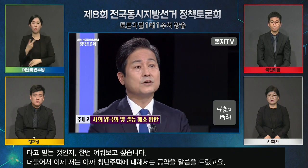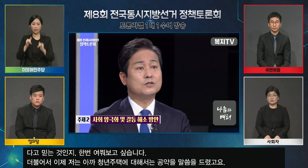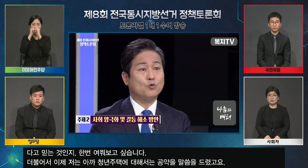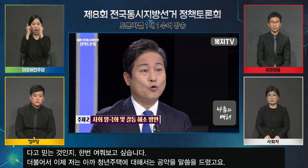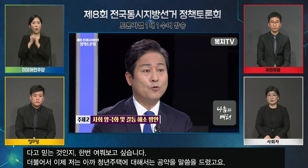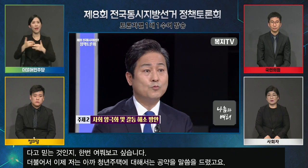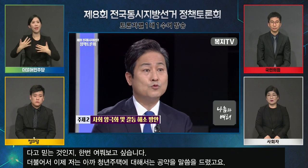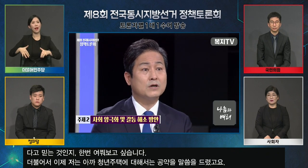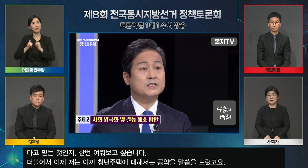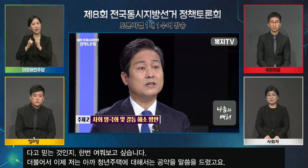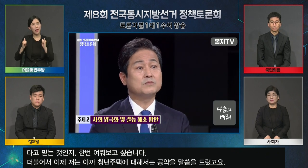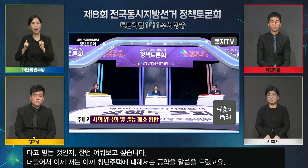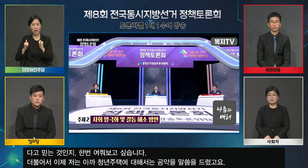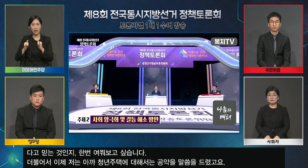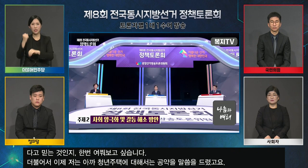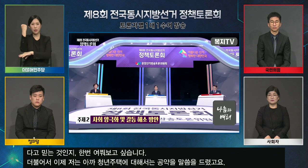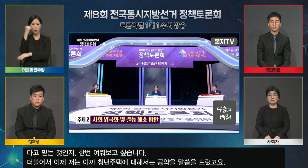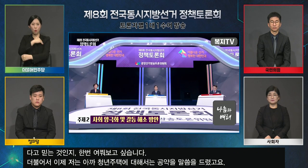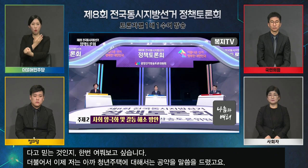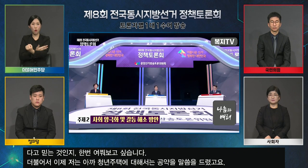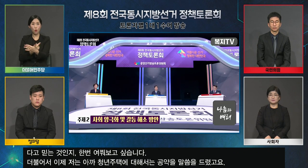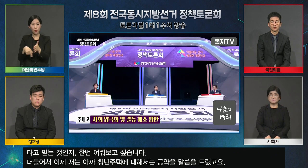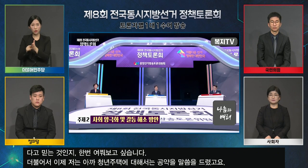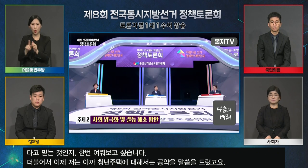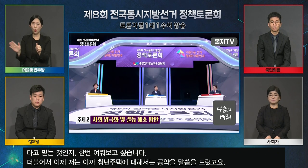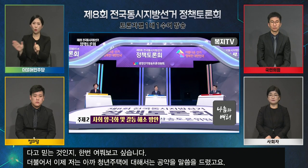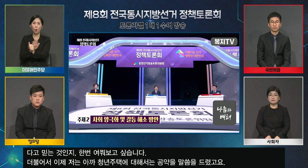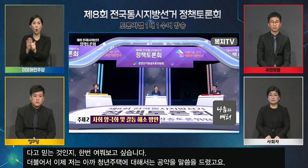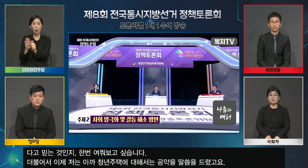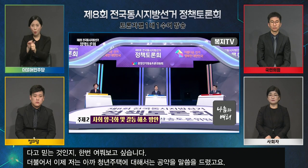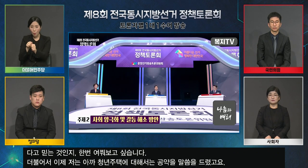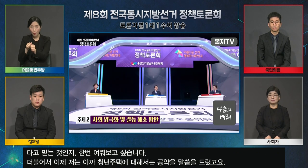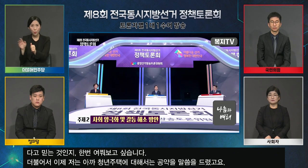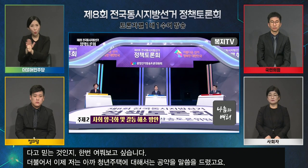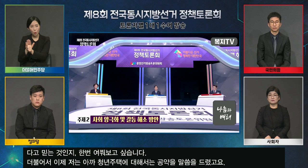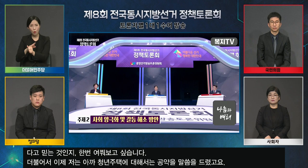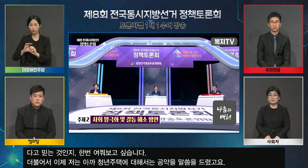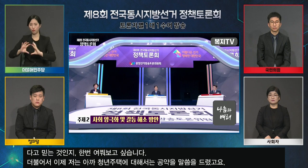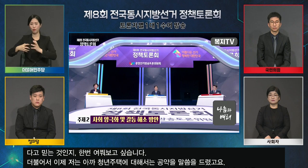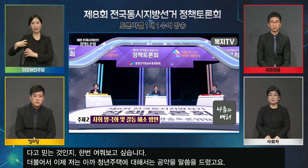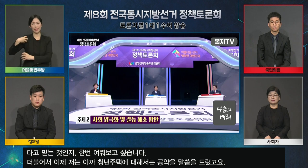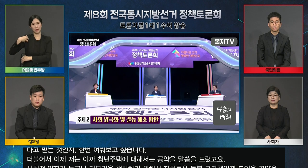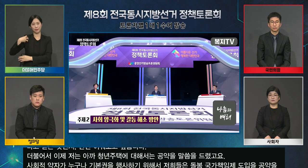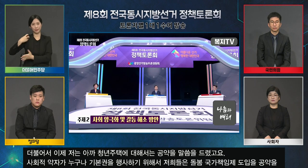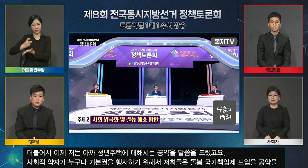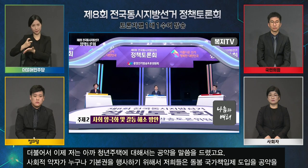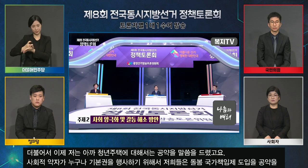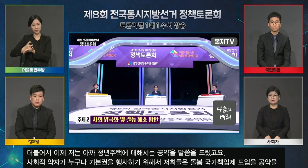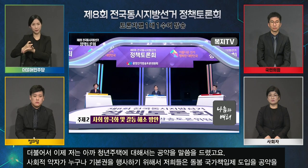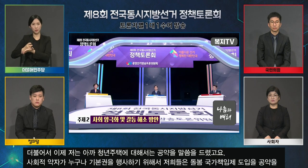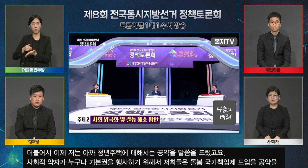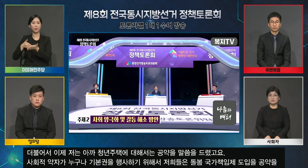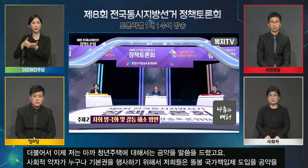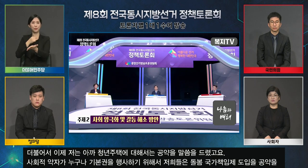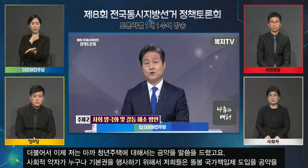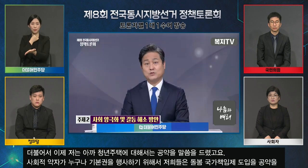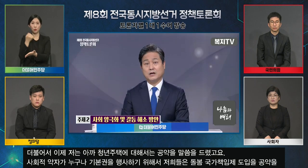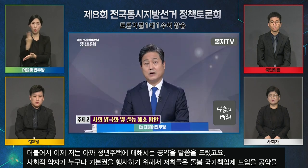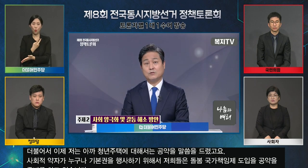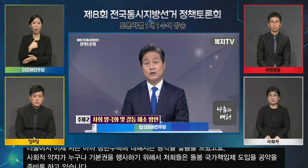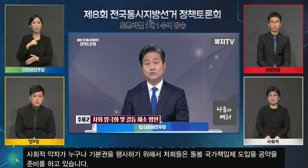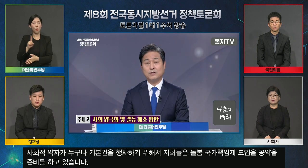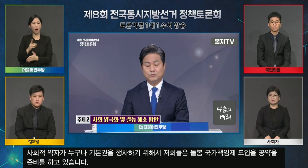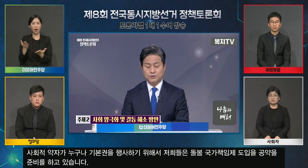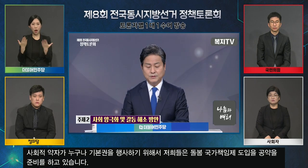저희들은 돌봄 국가책임제 도입을 공약을 준비를 하고 있습니다. 그리고 기초학력 보장을 위해서 전담